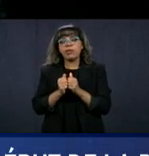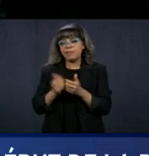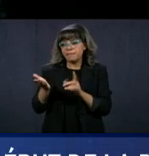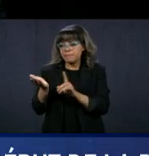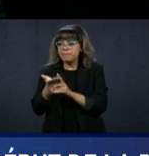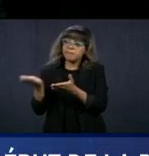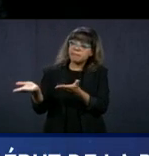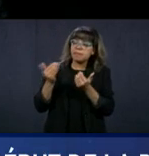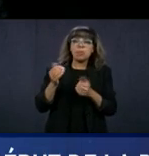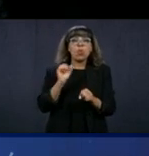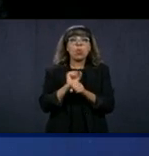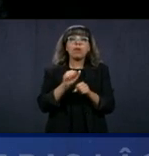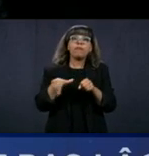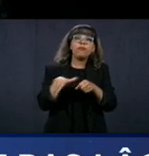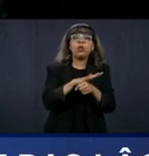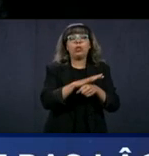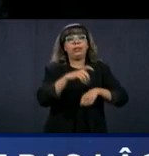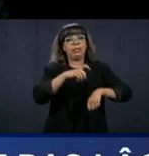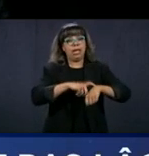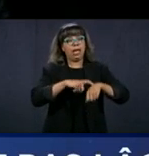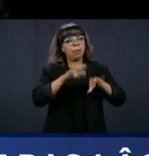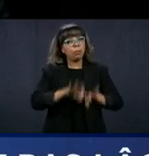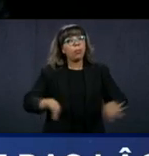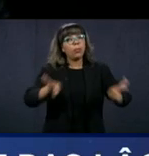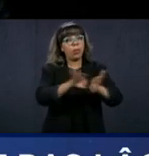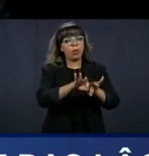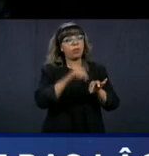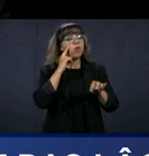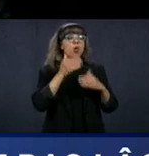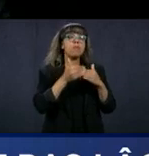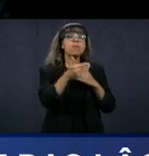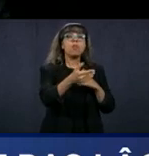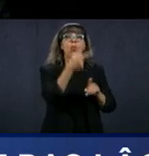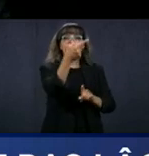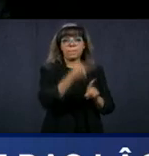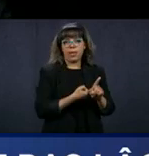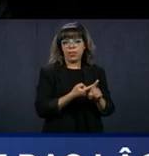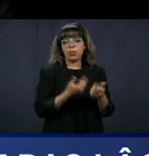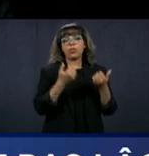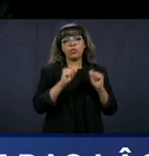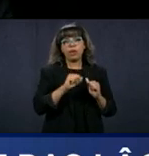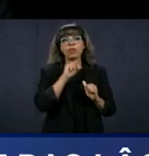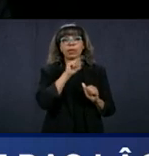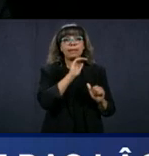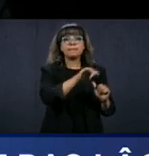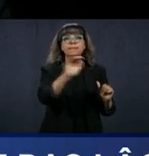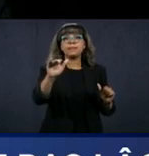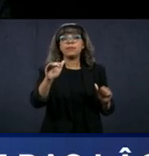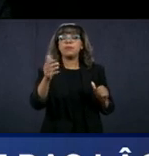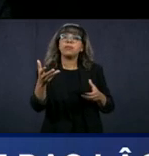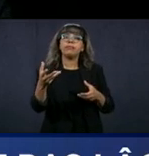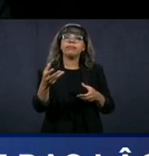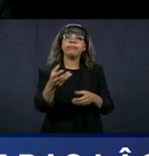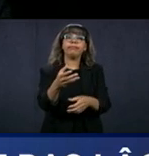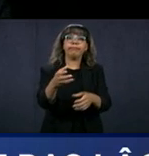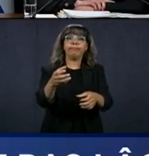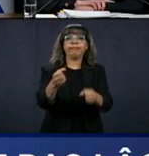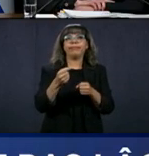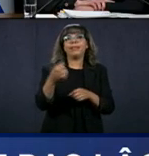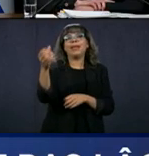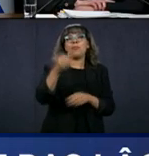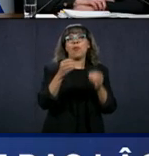un mois, pour que nous puissions consolider les équipes de travail et rendre le réseau plus